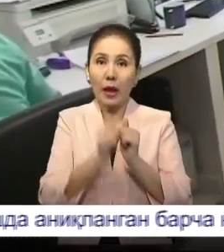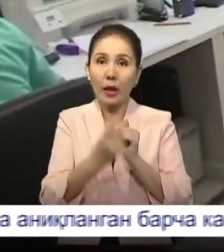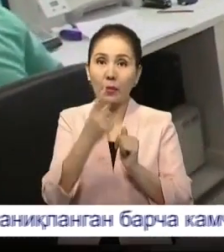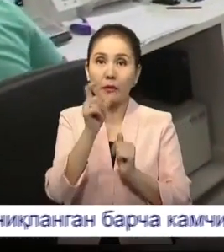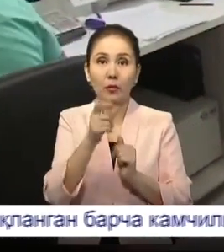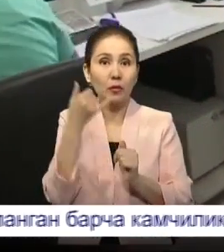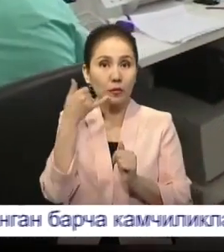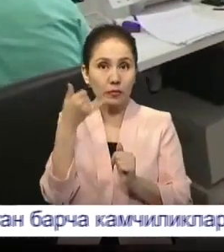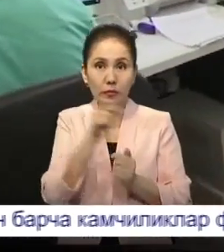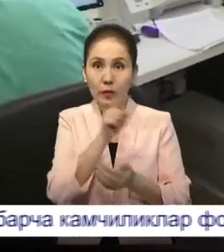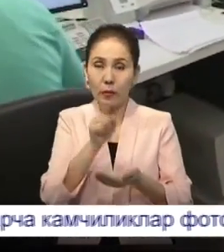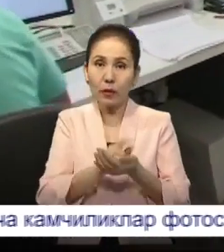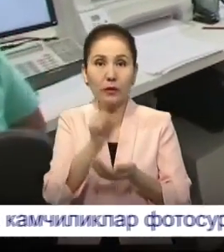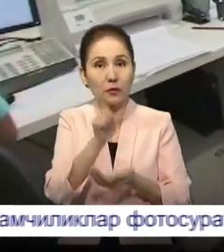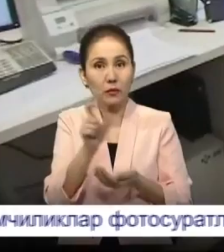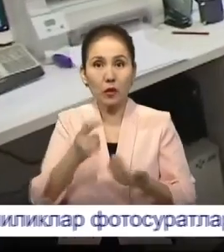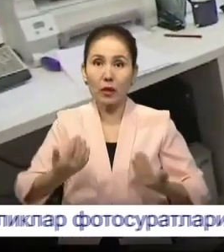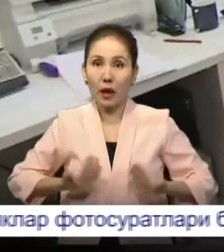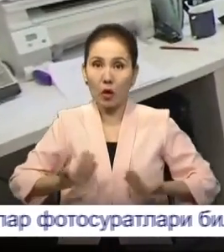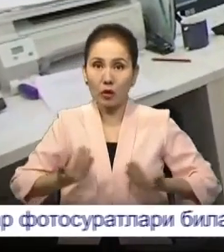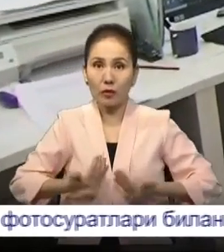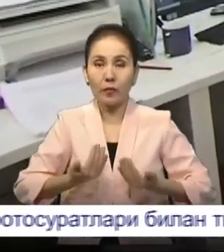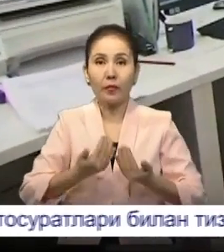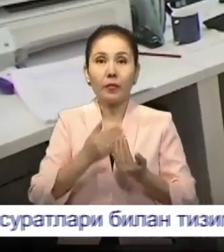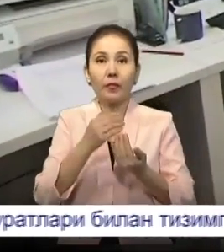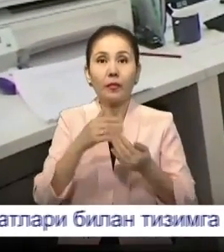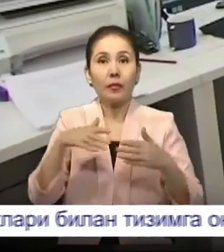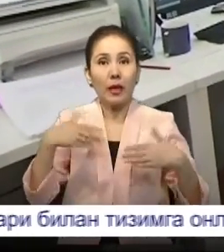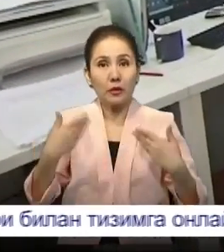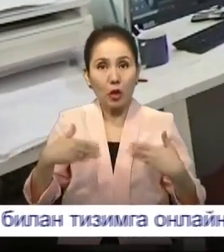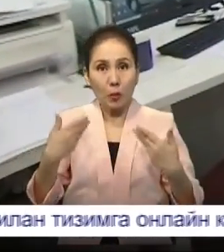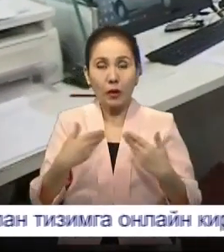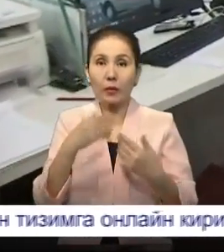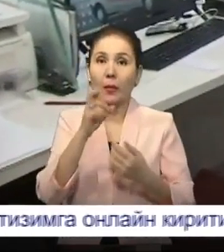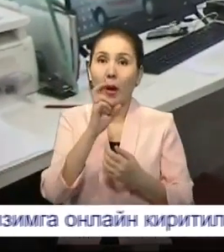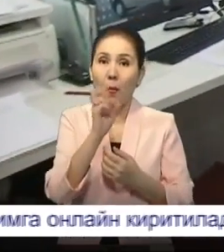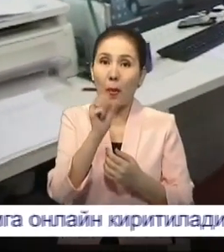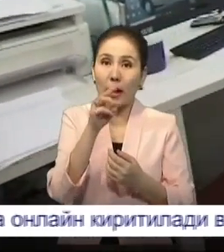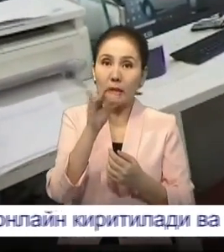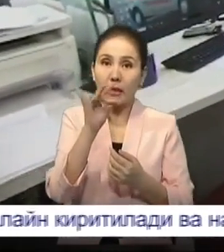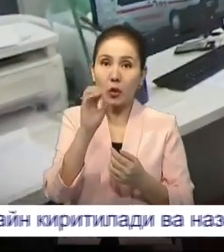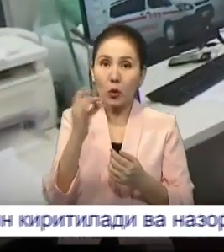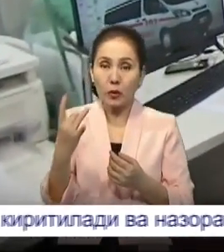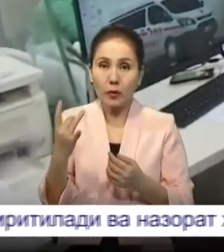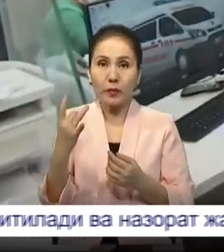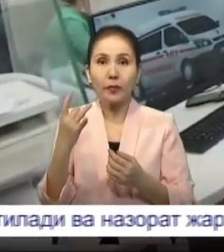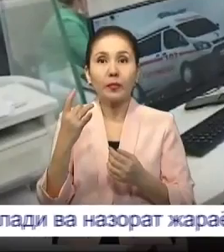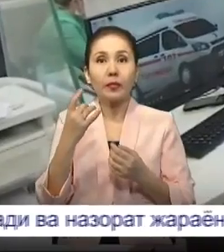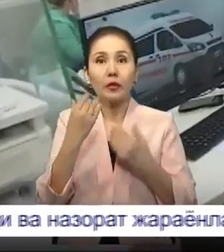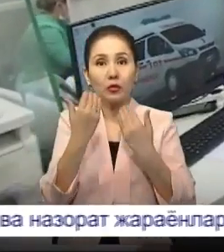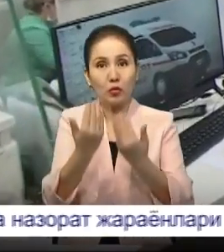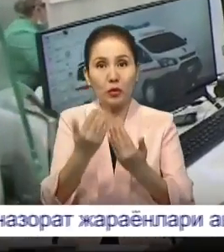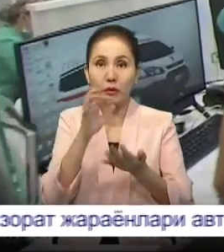Har bir qo'ng'iroqning ortida albatta inson hayoti. Va assalomu alaykum. Baxtiyor aka, bir daqiqa vaqtingizni olaman. Juda ham